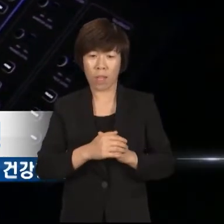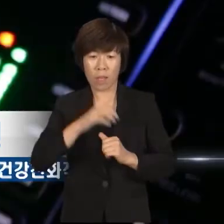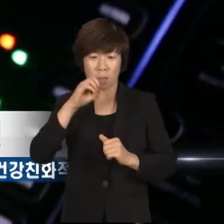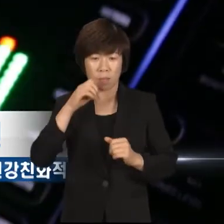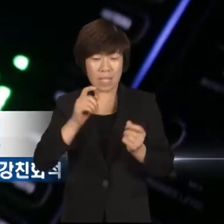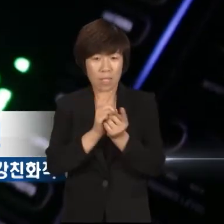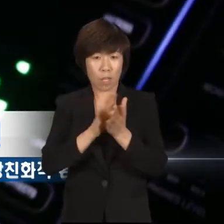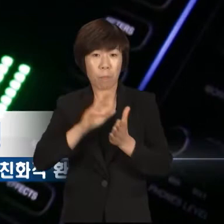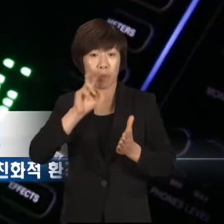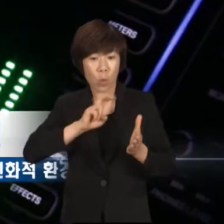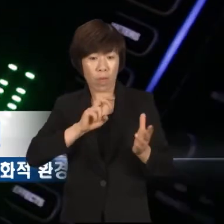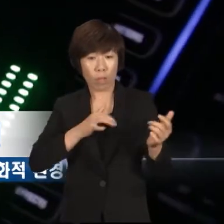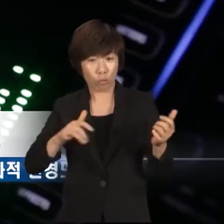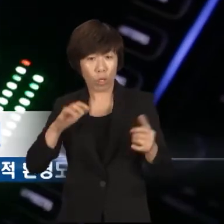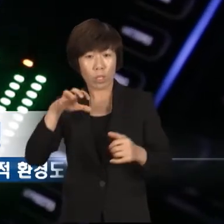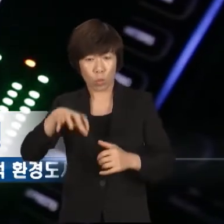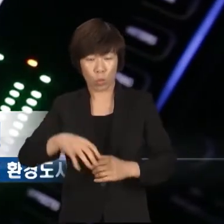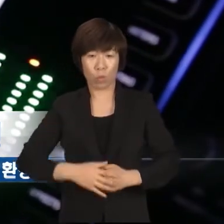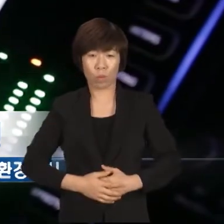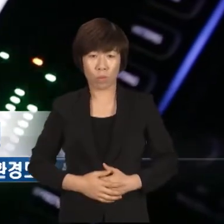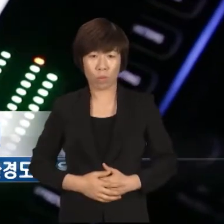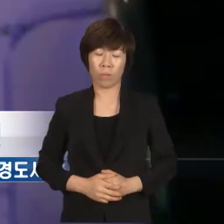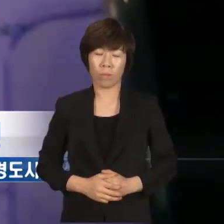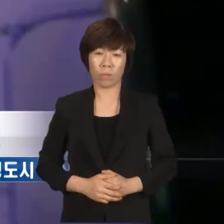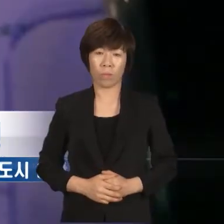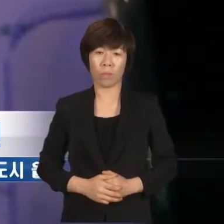중심지로 자리하고 있습니다.